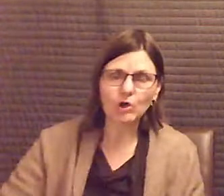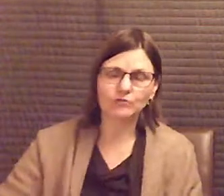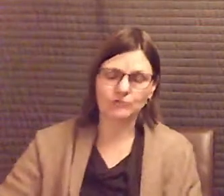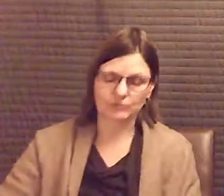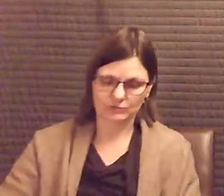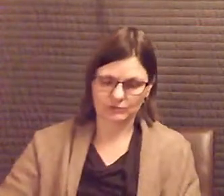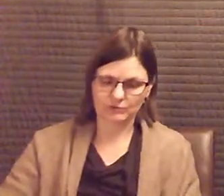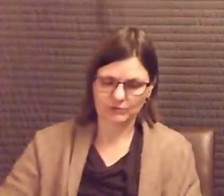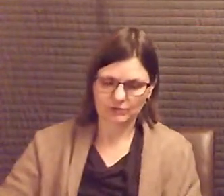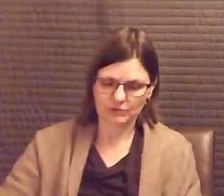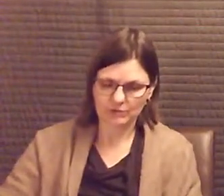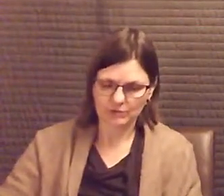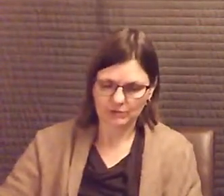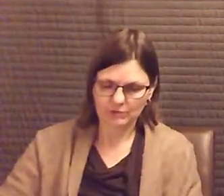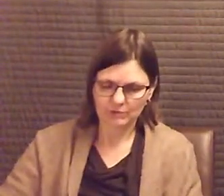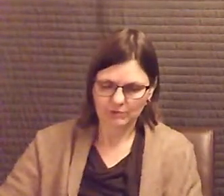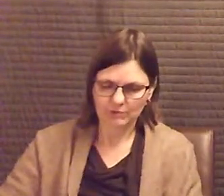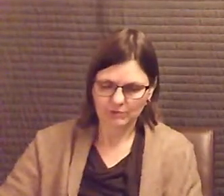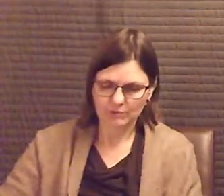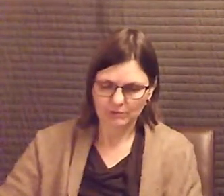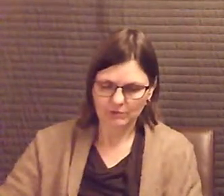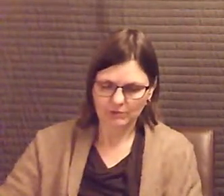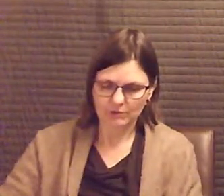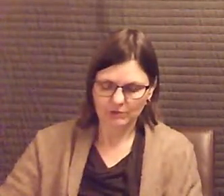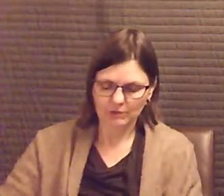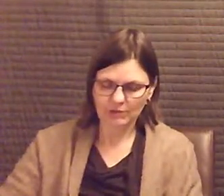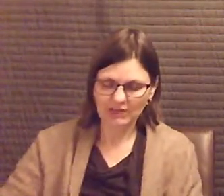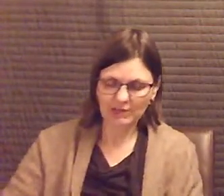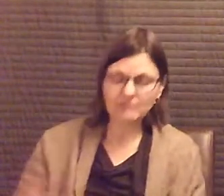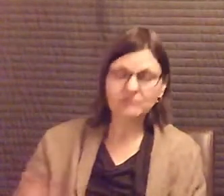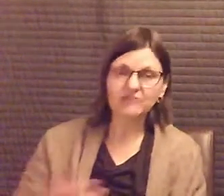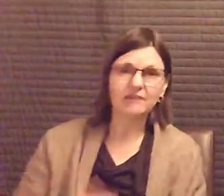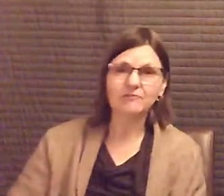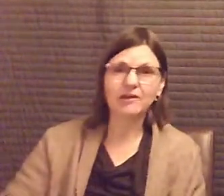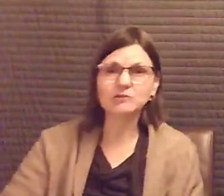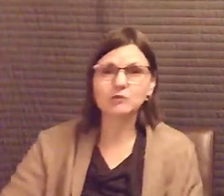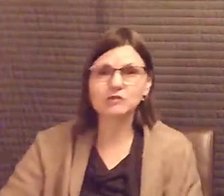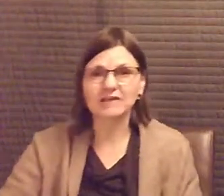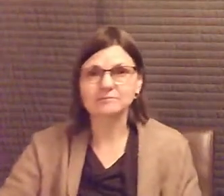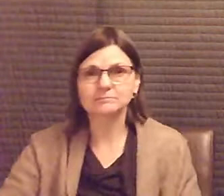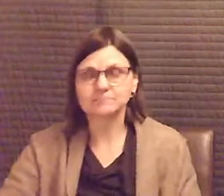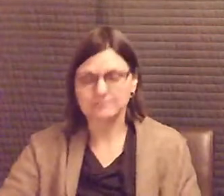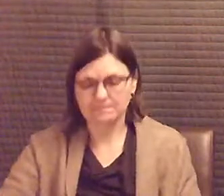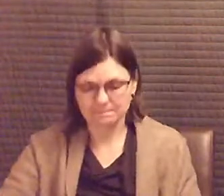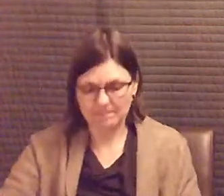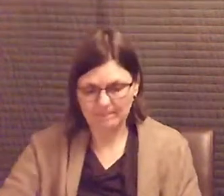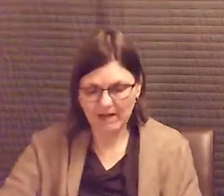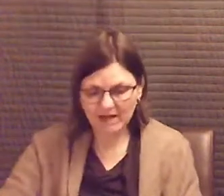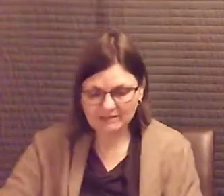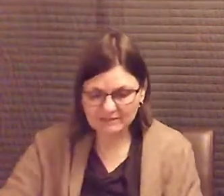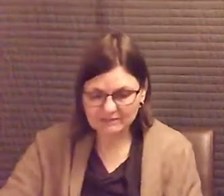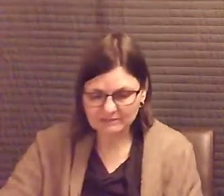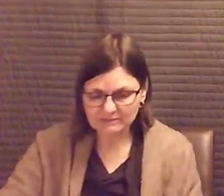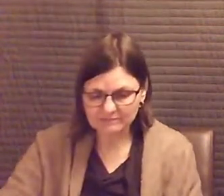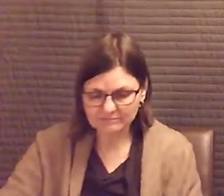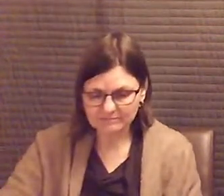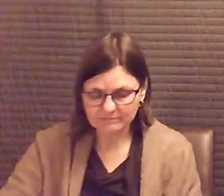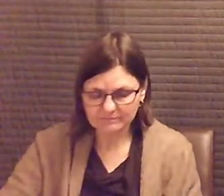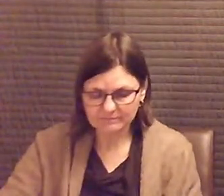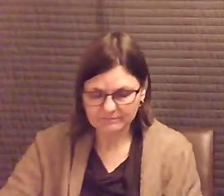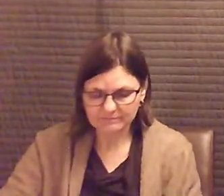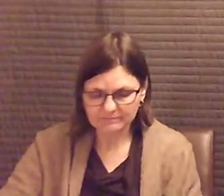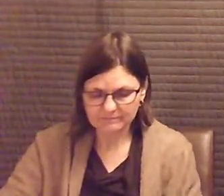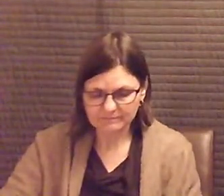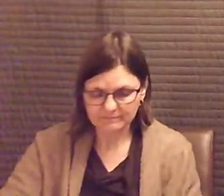ongeloof en er karkassen snel in de wilde lichaam er zijn geval in de woestijn door stichting 18 jaar lang dienen